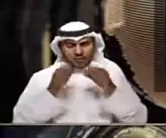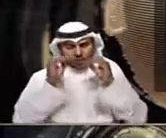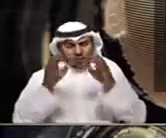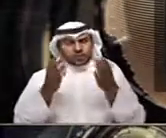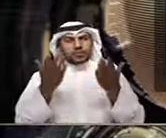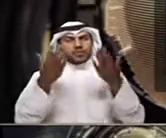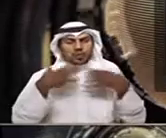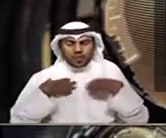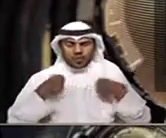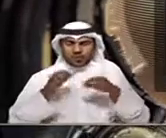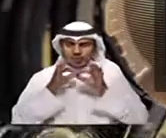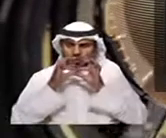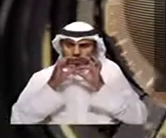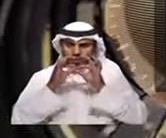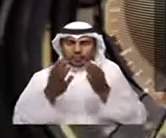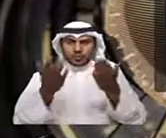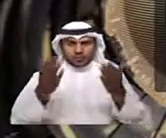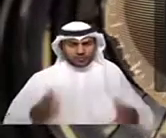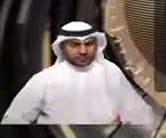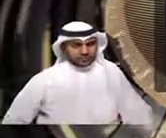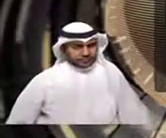الصحة وتمام العافية.